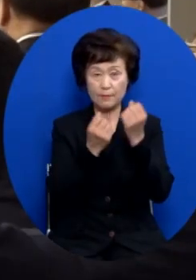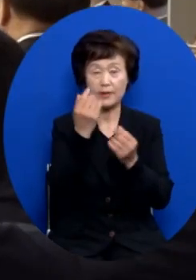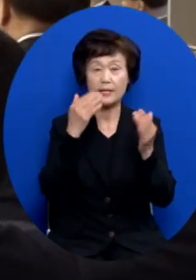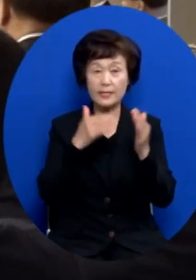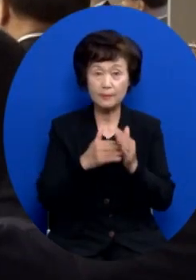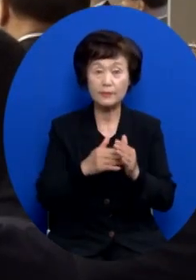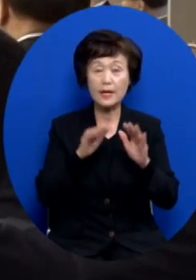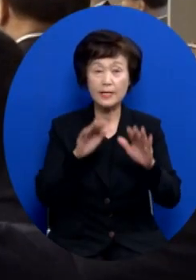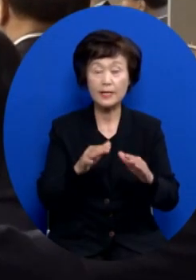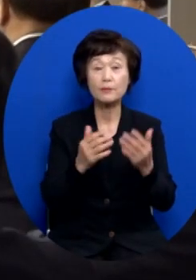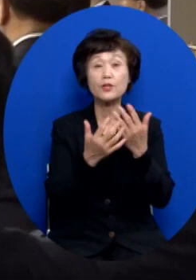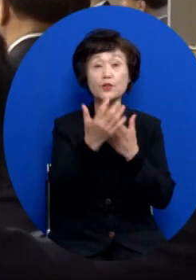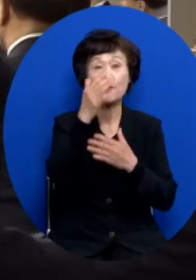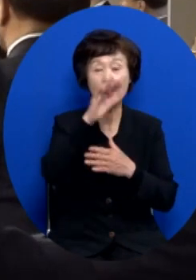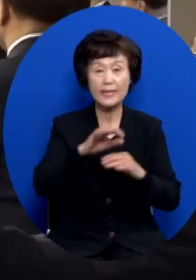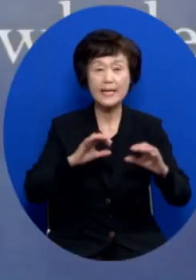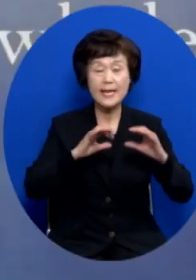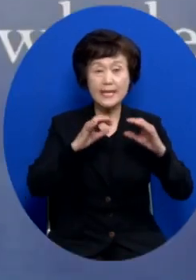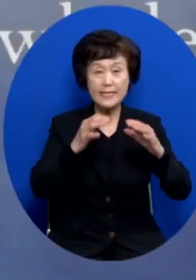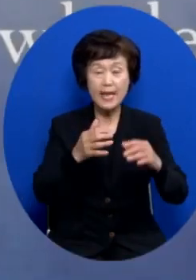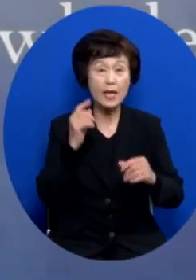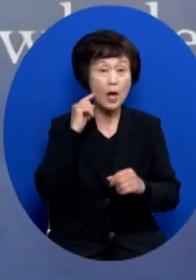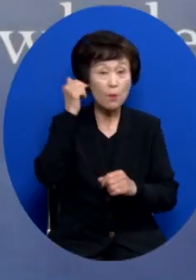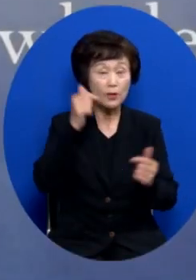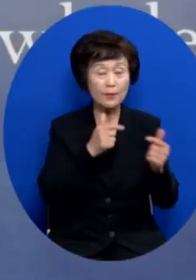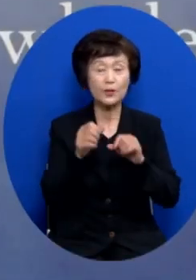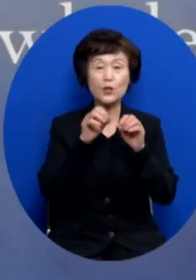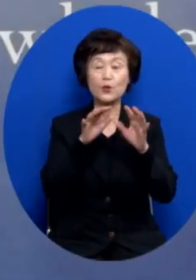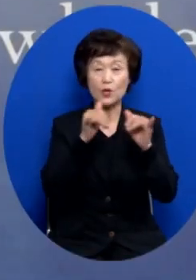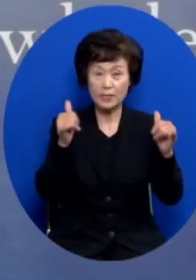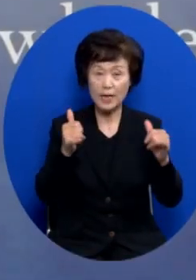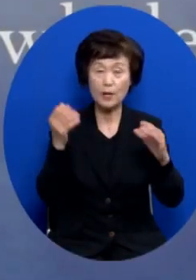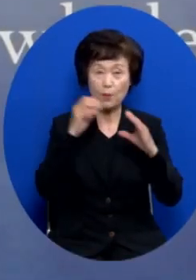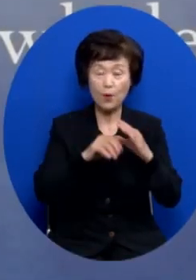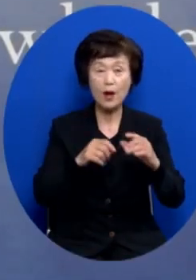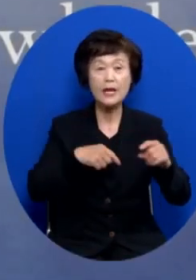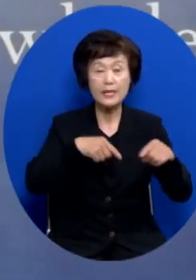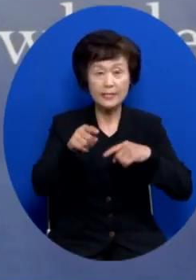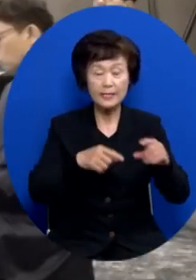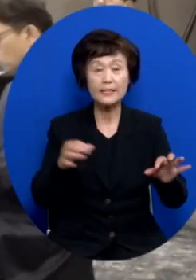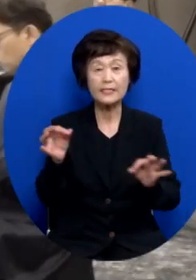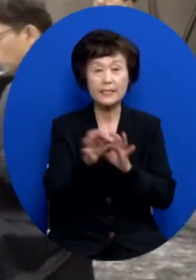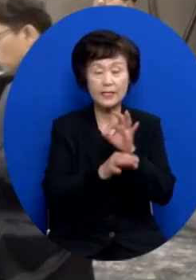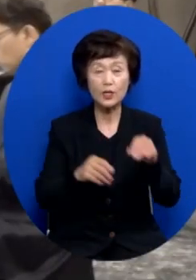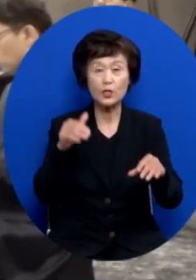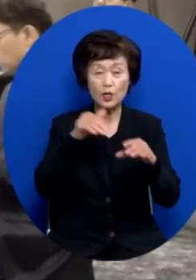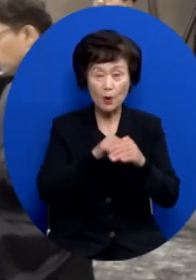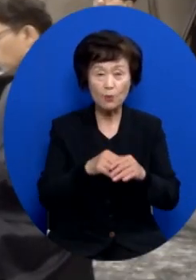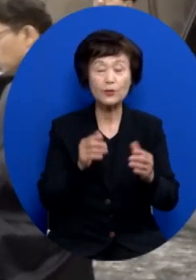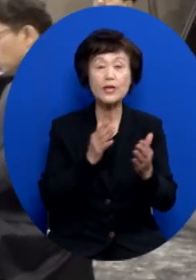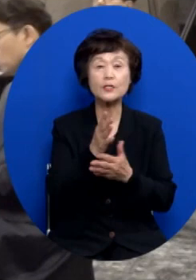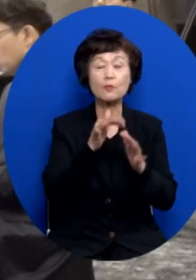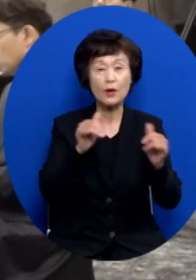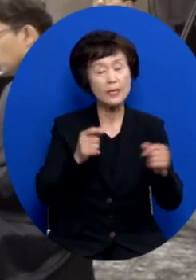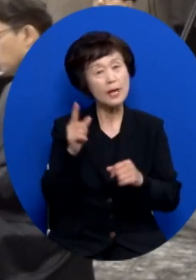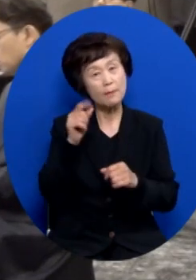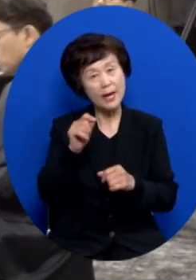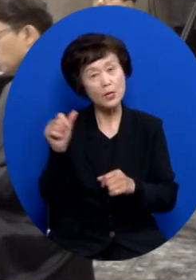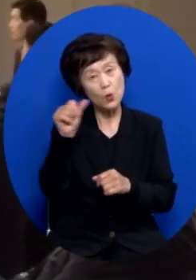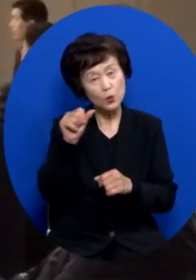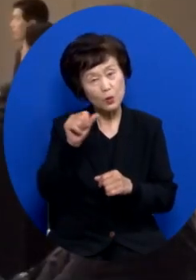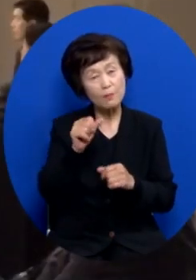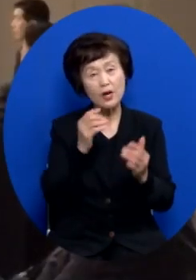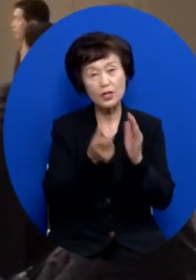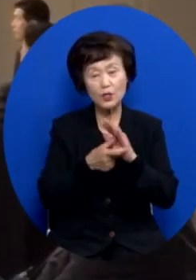이번 로잔대회는 세계 목회자와 선교사를 비롯해 정치, 경제, 교육, 문화 전문가 등 15,000명 규모, 전